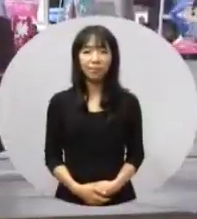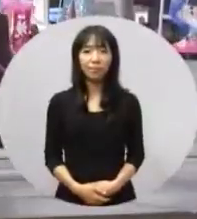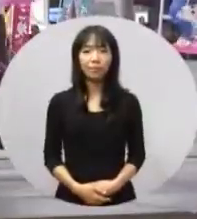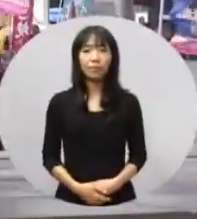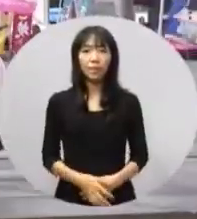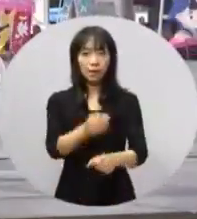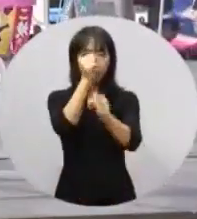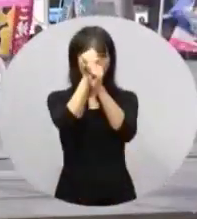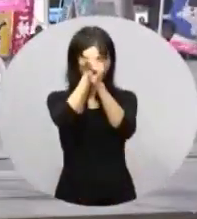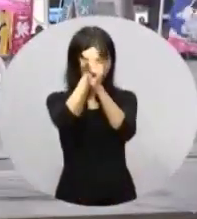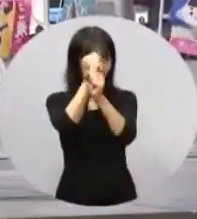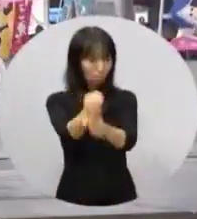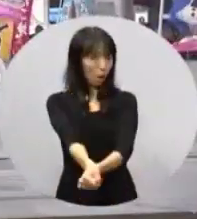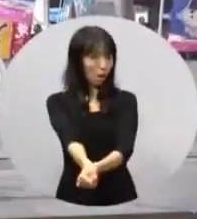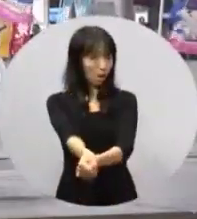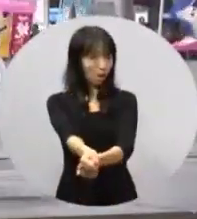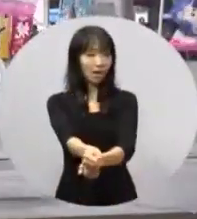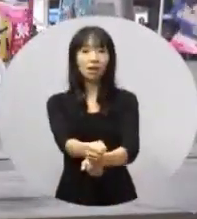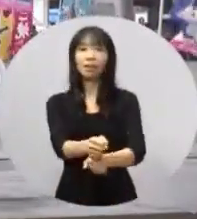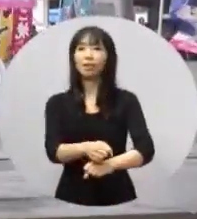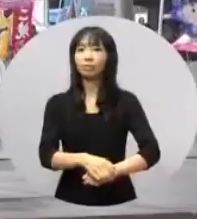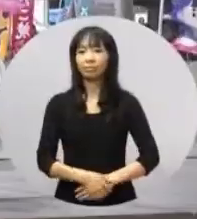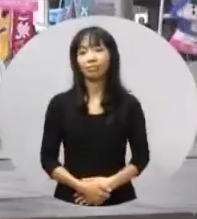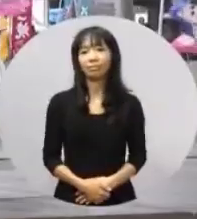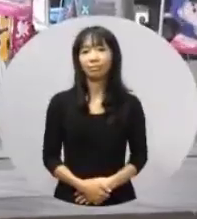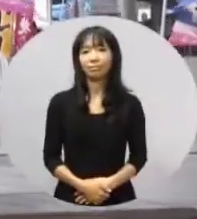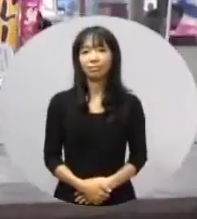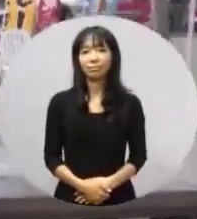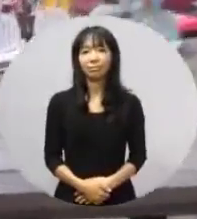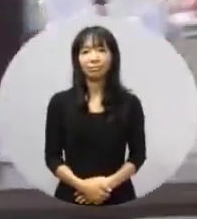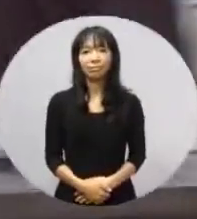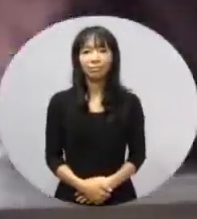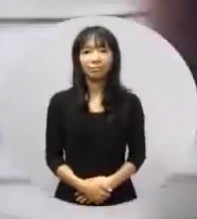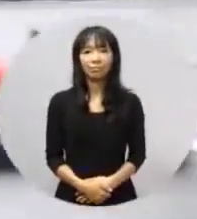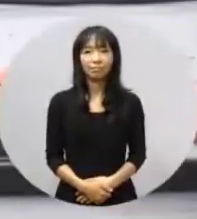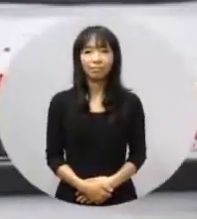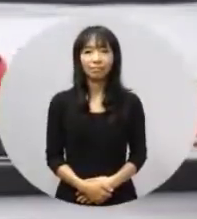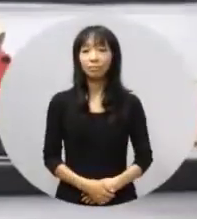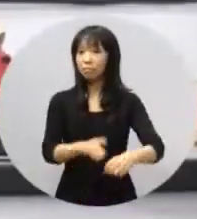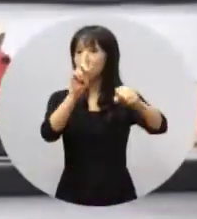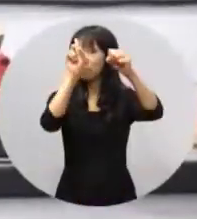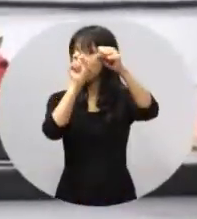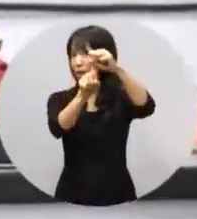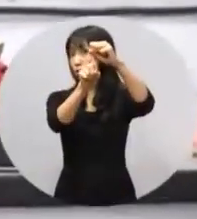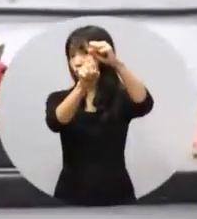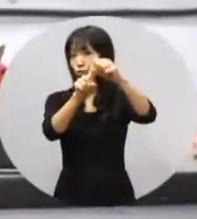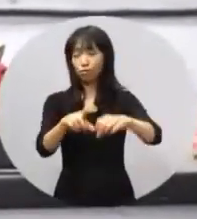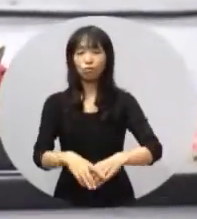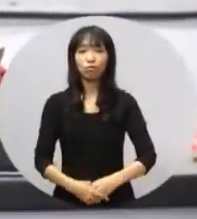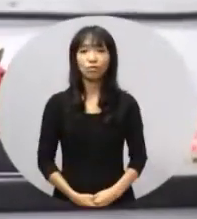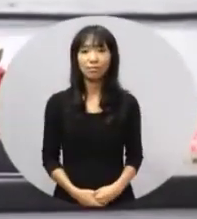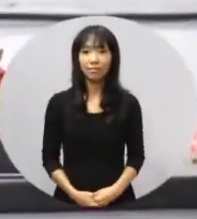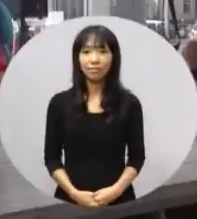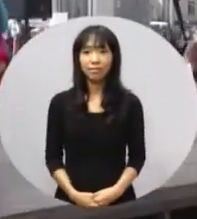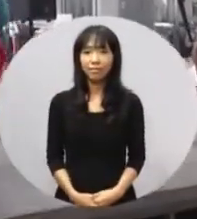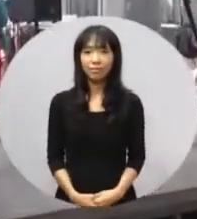狙いを定めていっはあああああ見事栄子